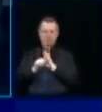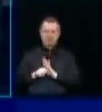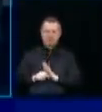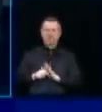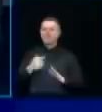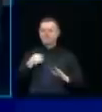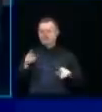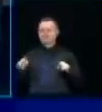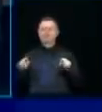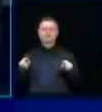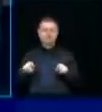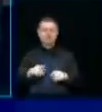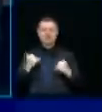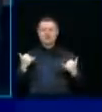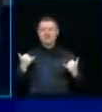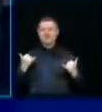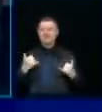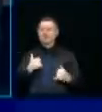людей.